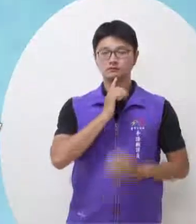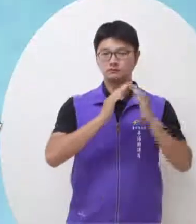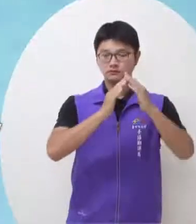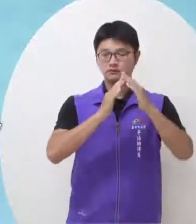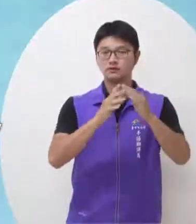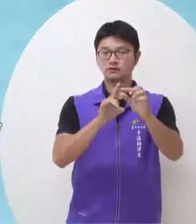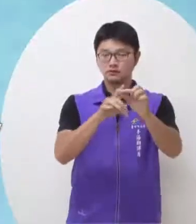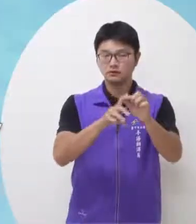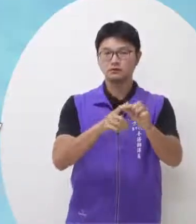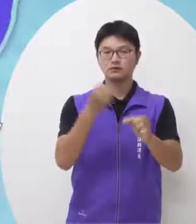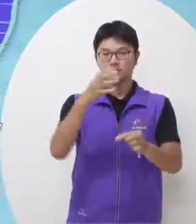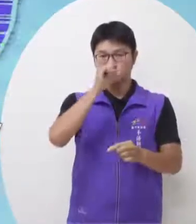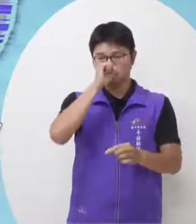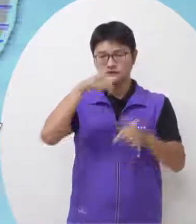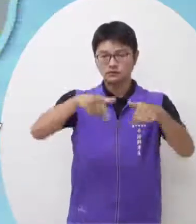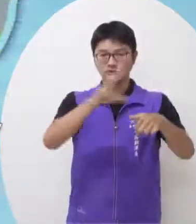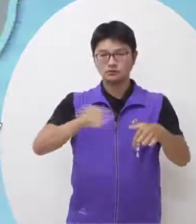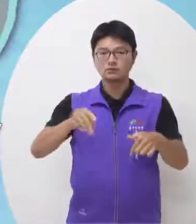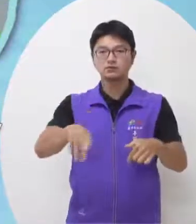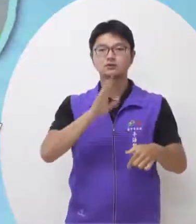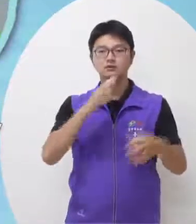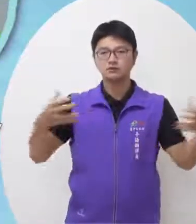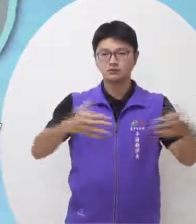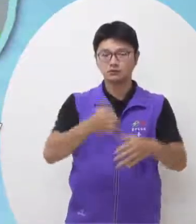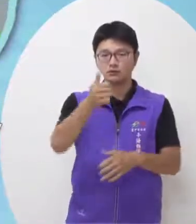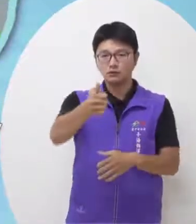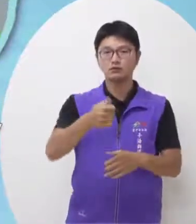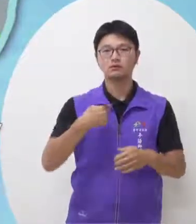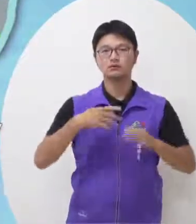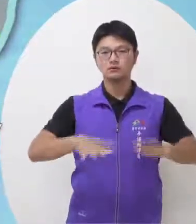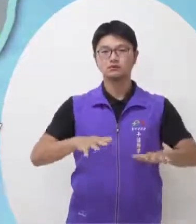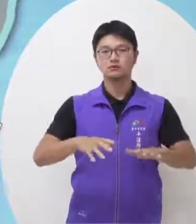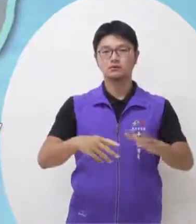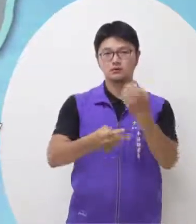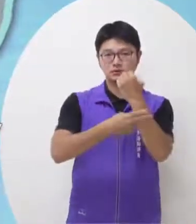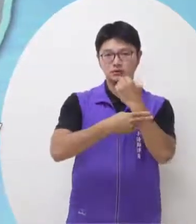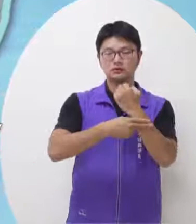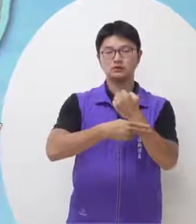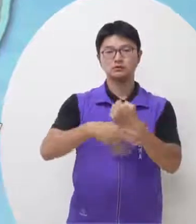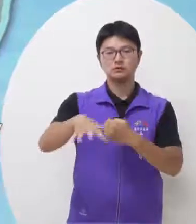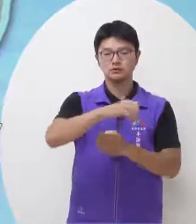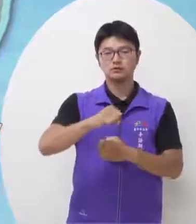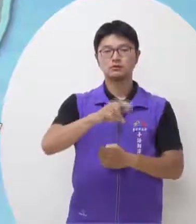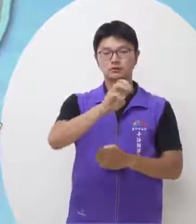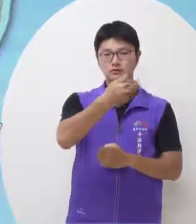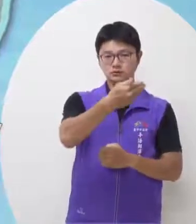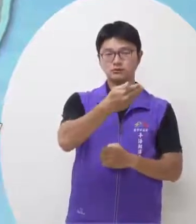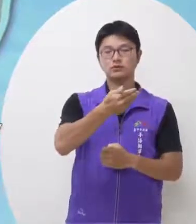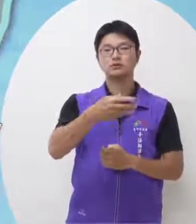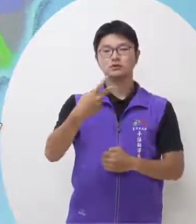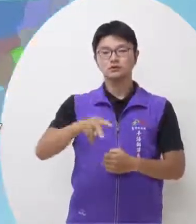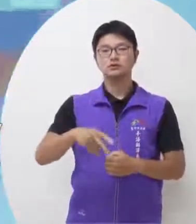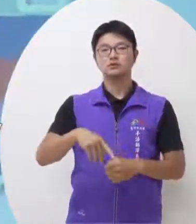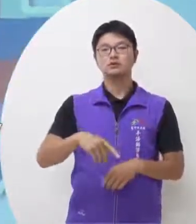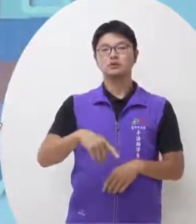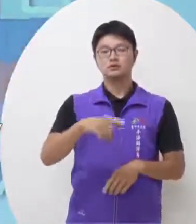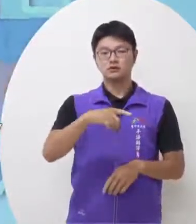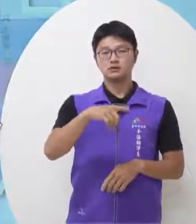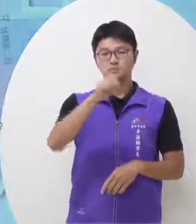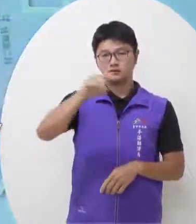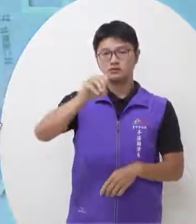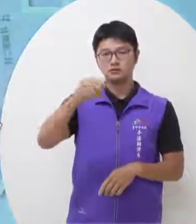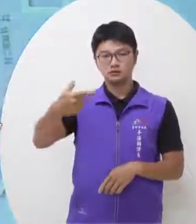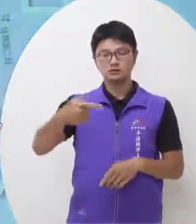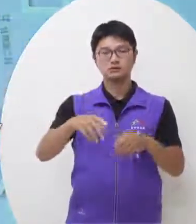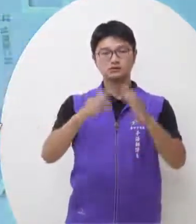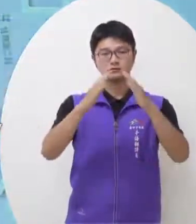是一个城乡共好的一个区域啊。那在西屯区目前有39个里，1060啊，那人口数已经突破